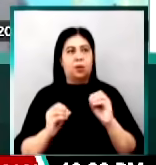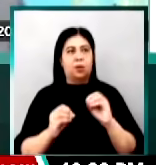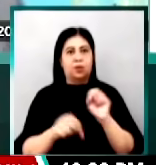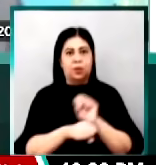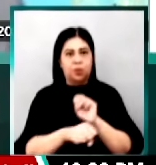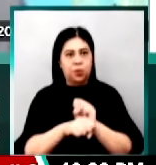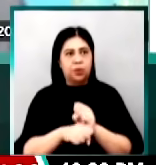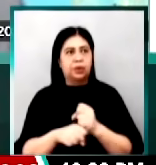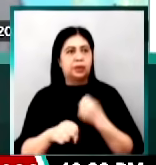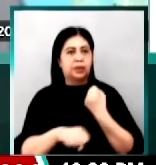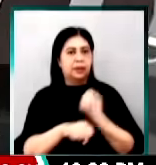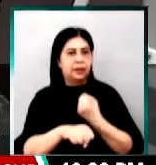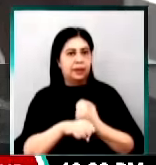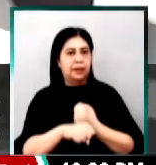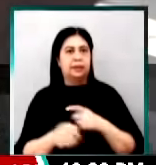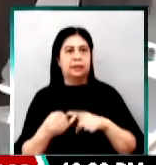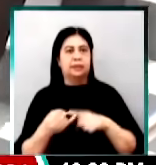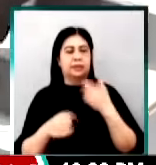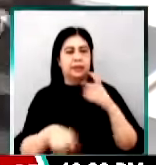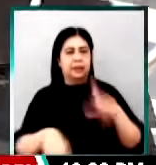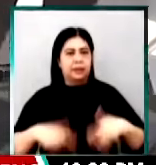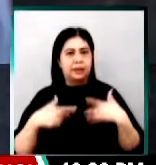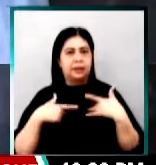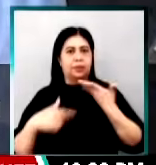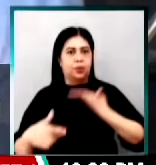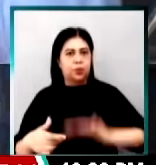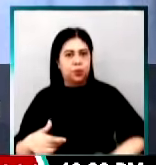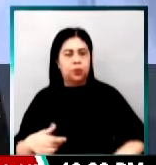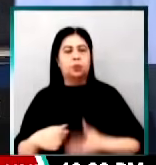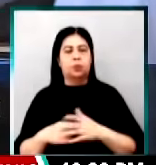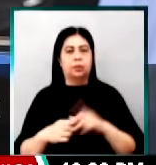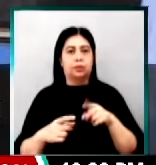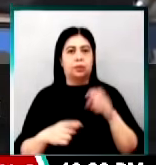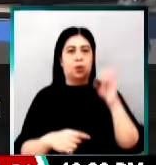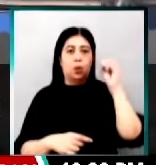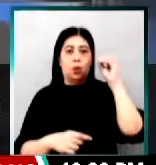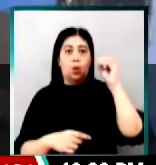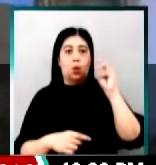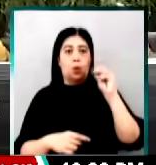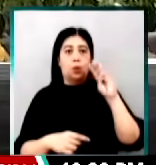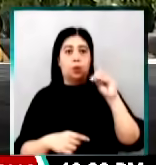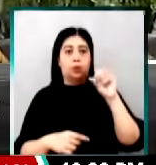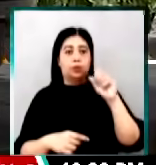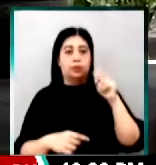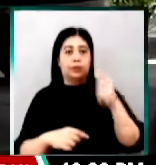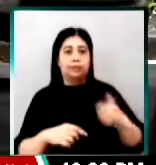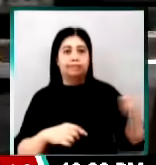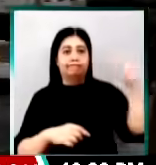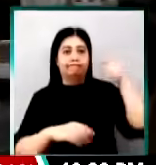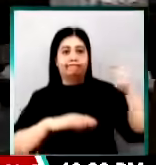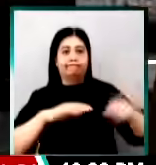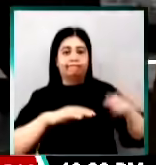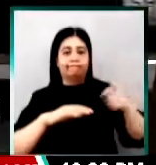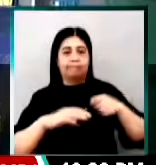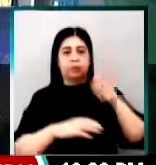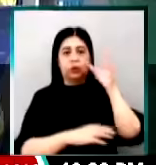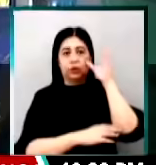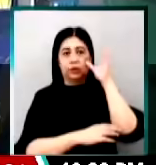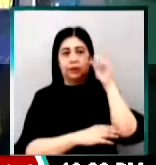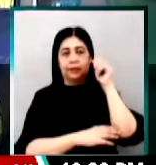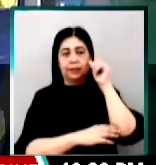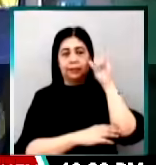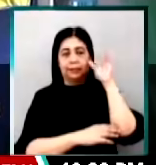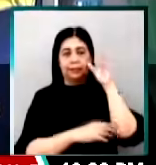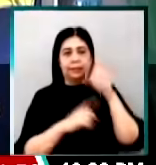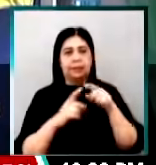at gutom sa Pilipinas. Tingin ni dating Ombudsman Conchita Carpio Morales, trahedya ang hindi agad pag-aksyon ng gobyerno noong nagsimula